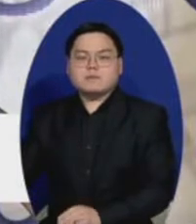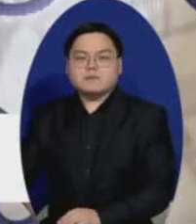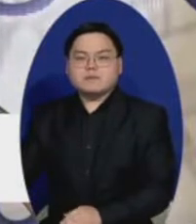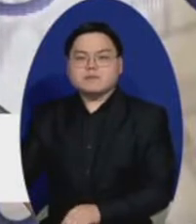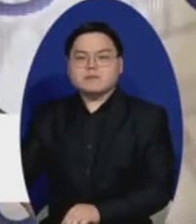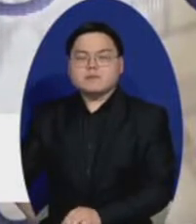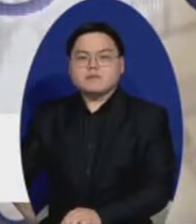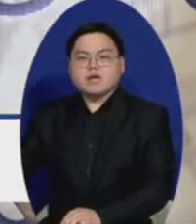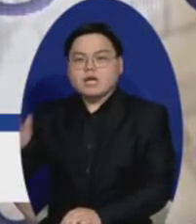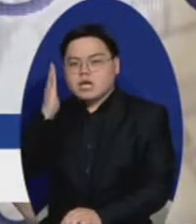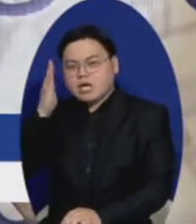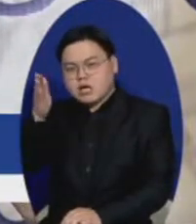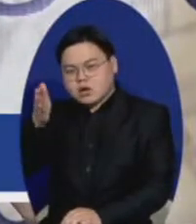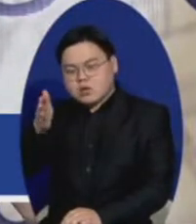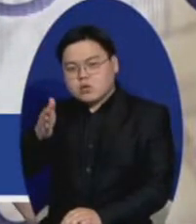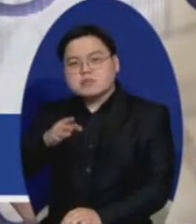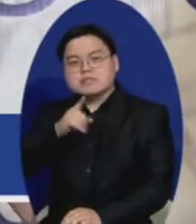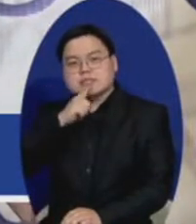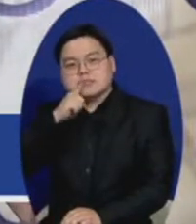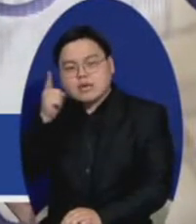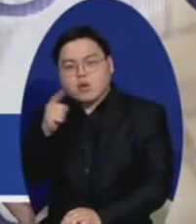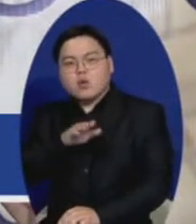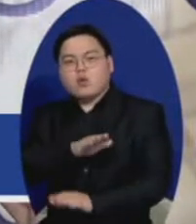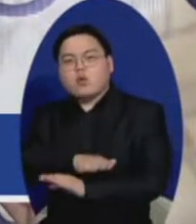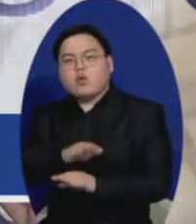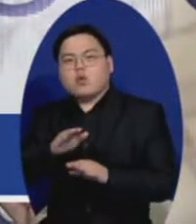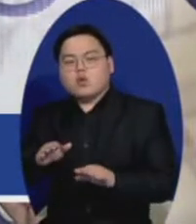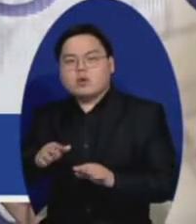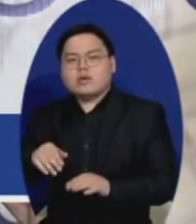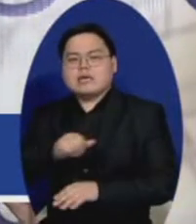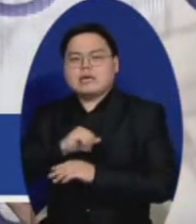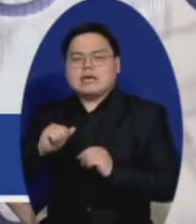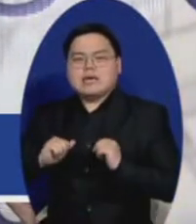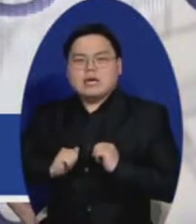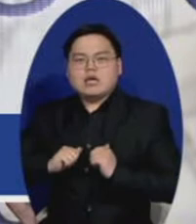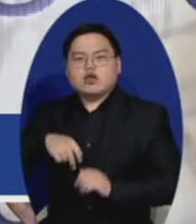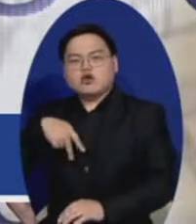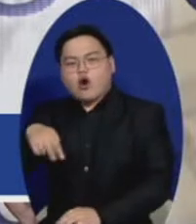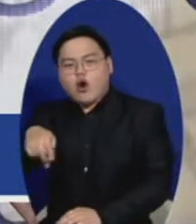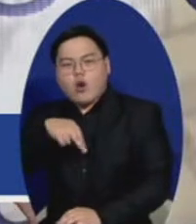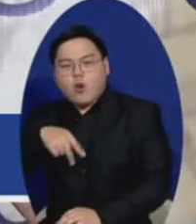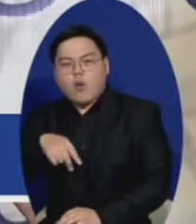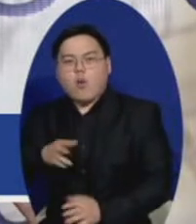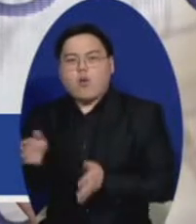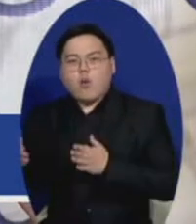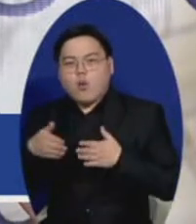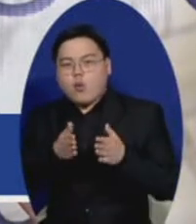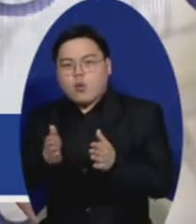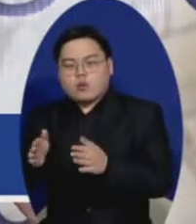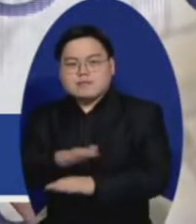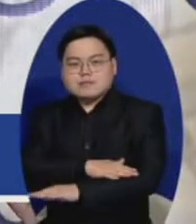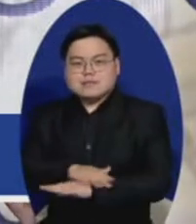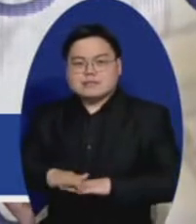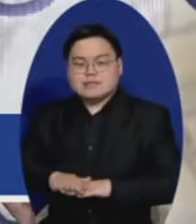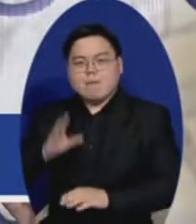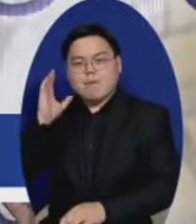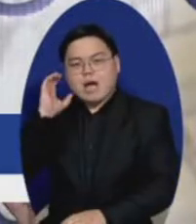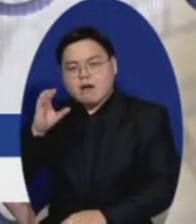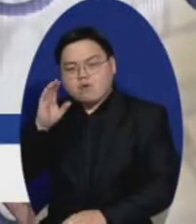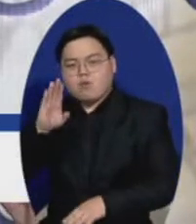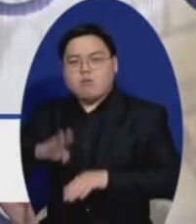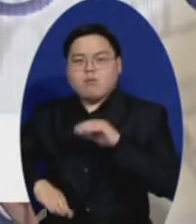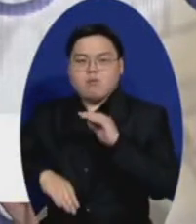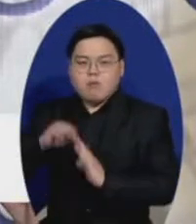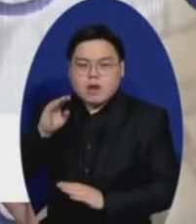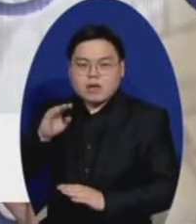хоч болсон хүүхдүүдээс эхлээд иргэдийн алхах гişгэх тусам эрсдлүүд байна. Удамж талбай, автобус унаа, барилга